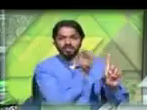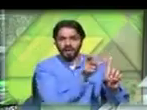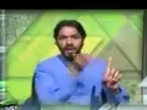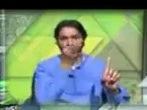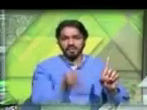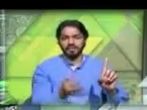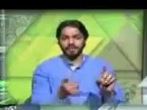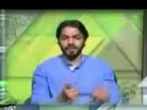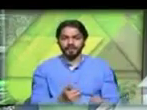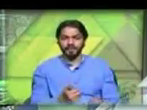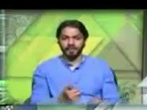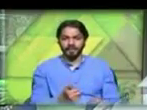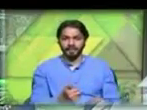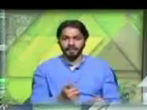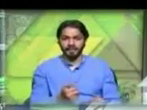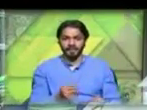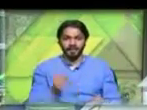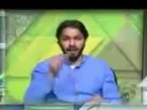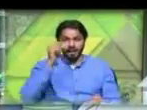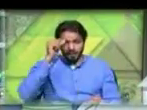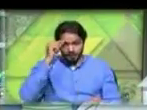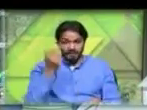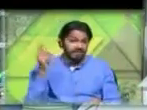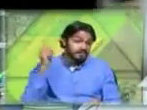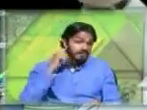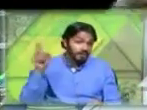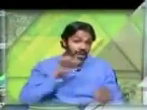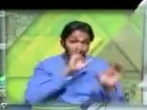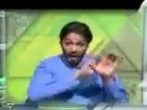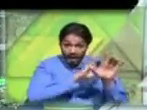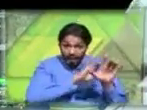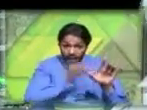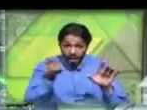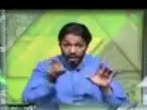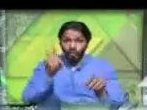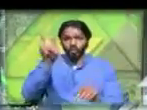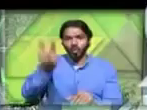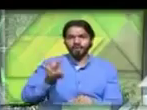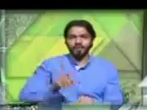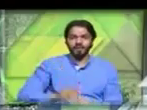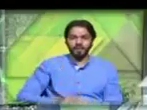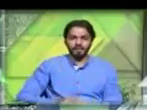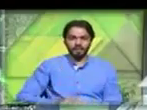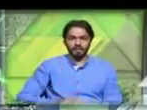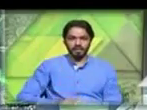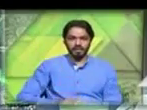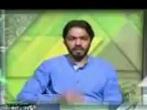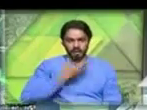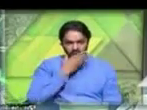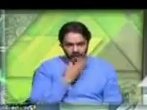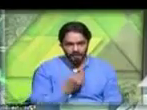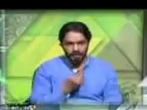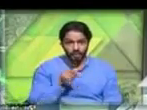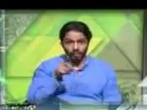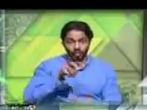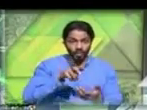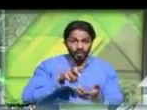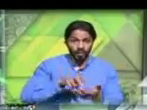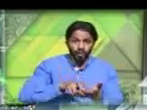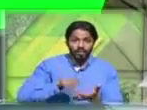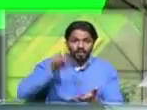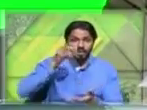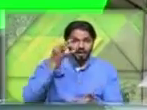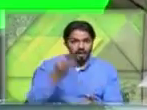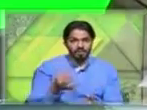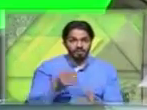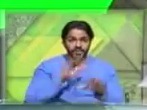ولا يقبل أن تنهش لحوم في مجلسه، فهل هذا يقبل أن يأكل هو بنفسه لحوم إخوانه؟ وإذا كان